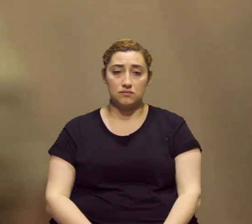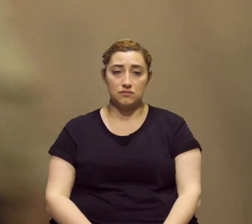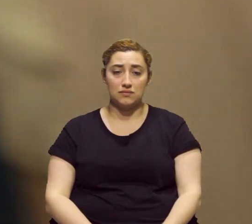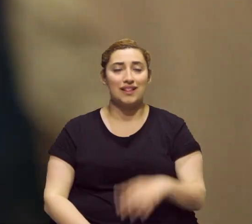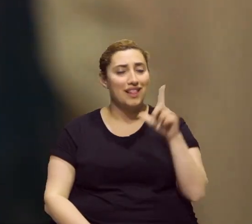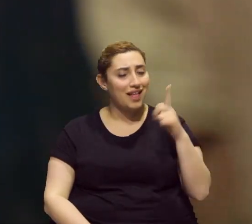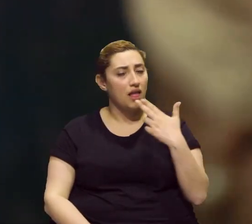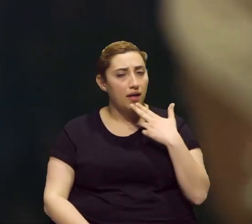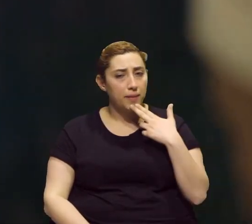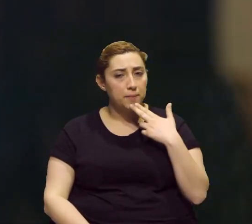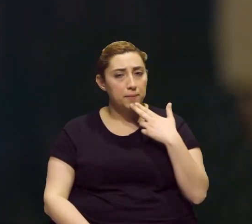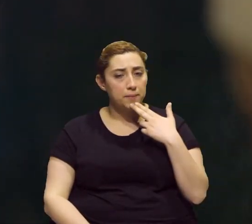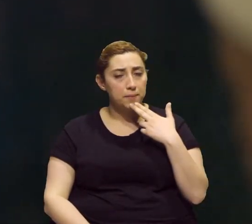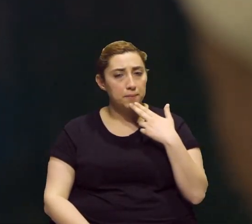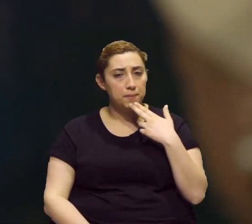Leyla Hanım.